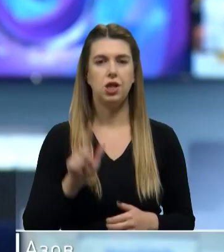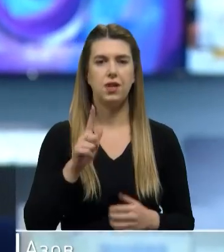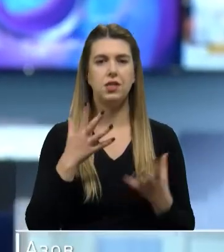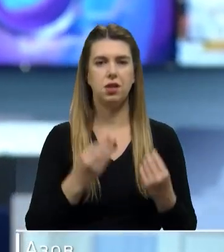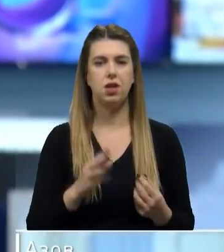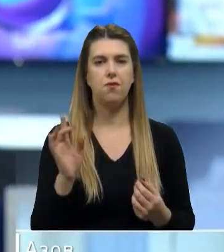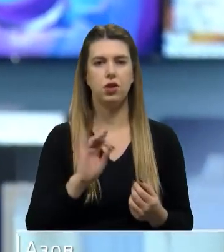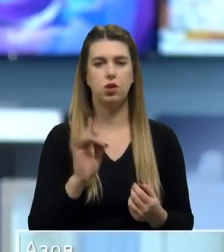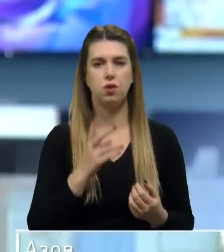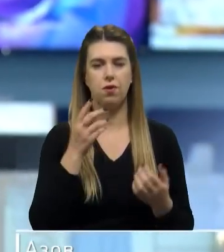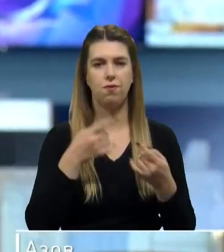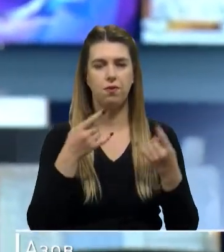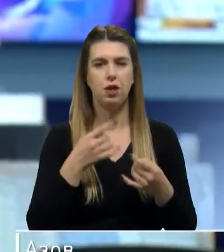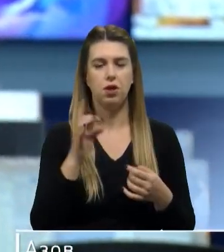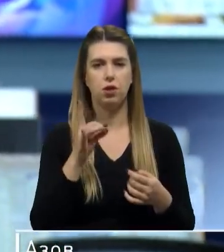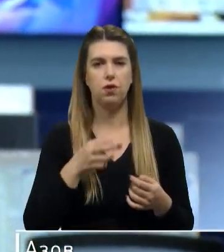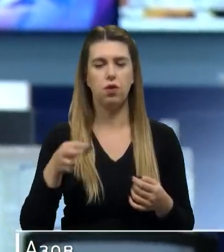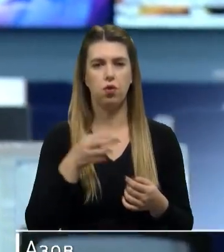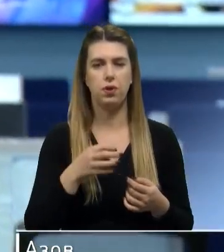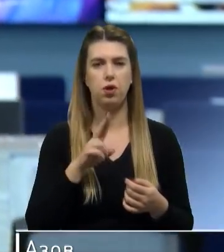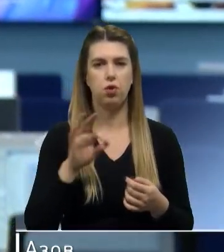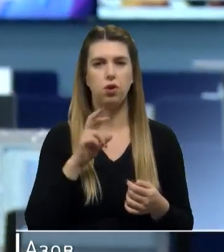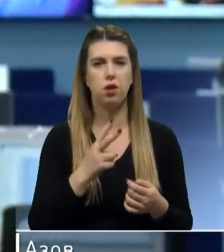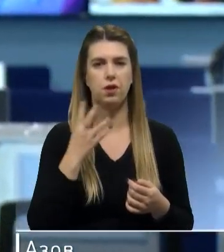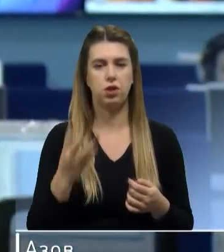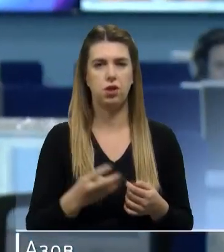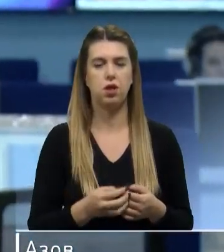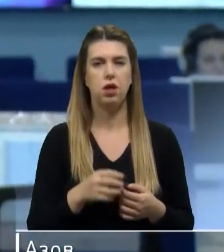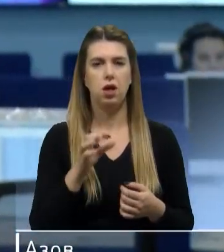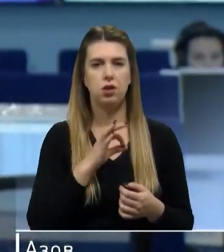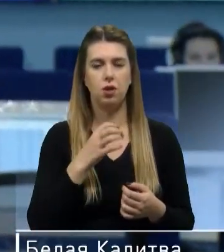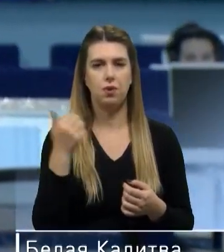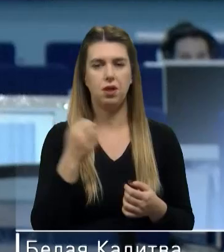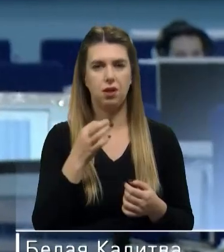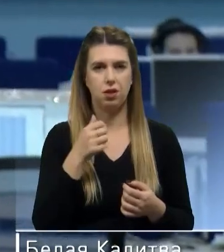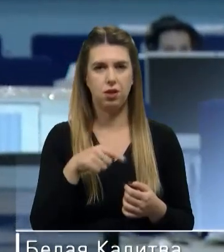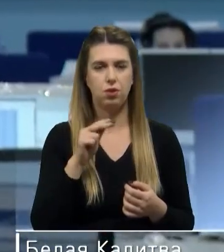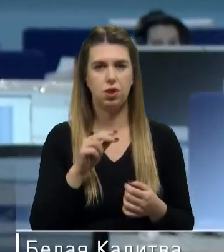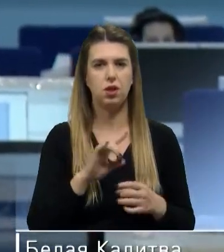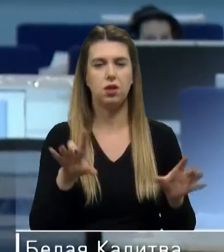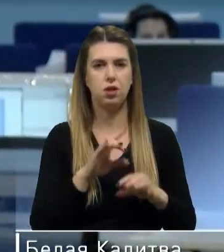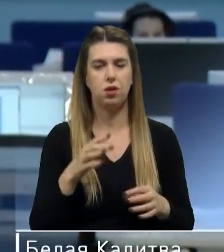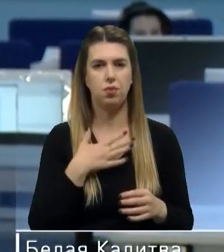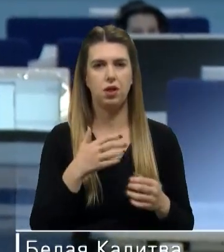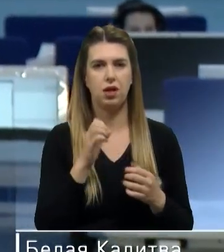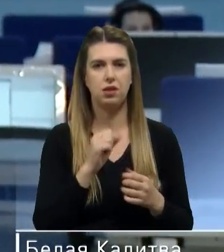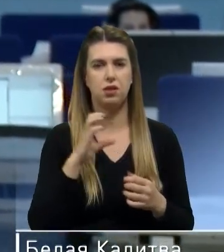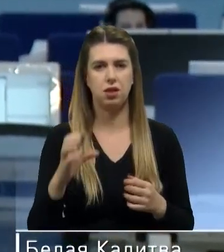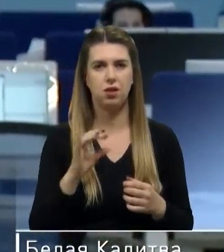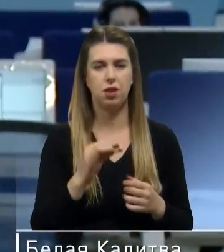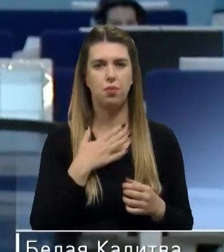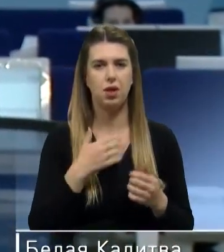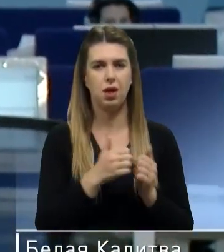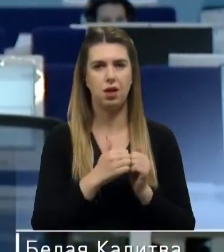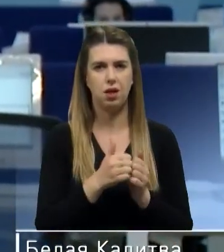Два часа дня в Ростове. В эфире новости Ростовской области на Дон-24. О самом интересном к этому часу расскажу вам я, Ася Скрынникова, и